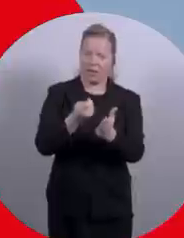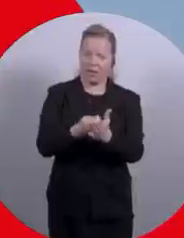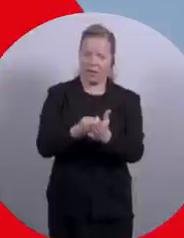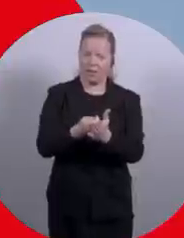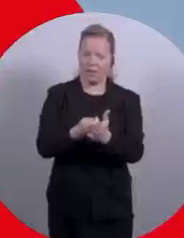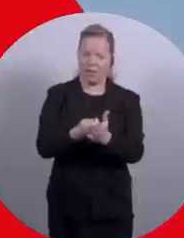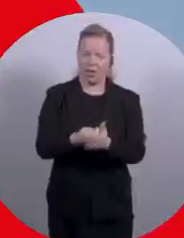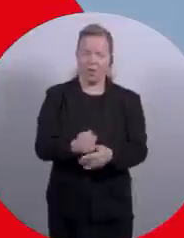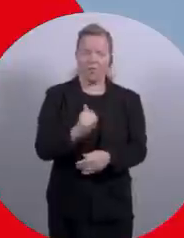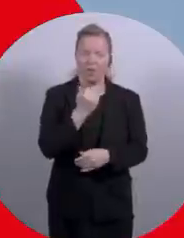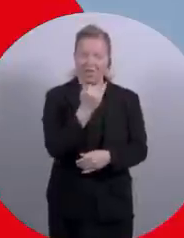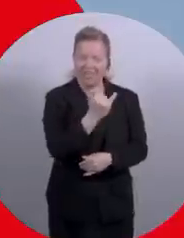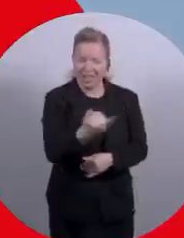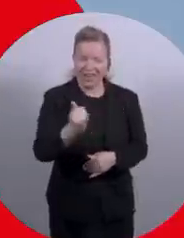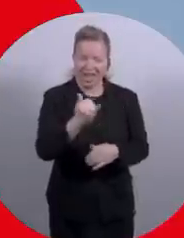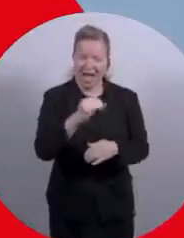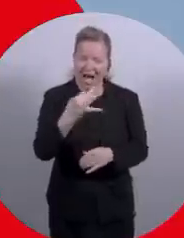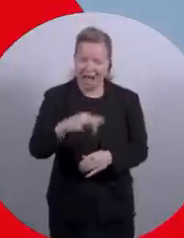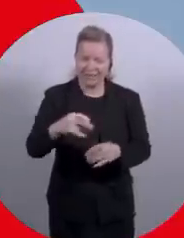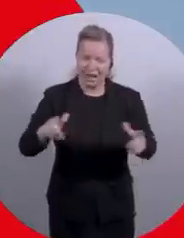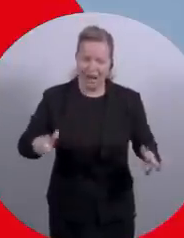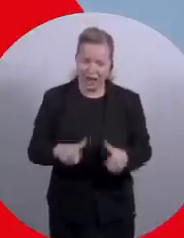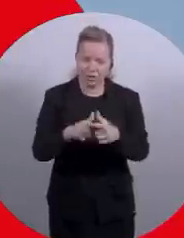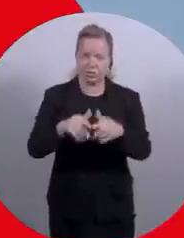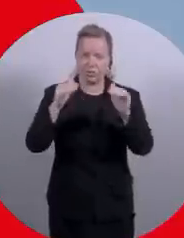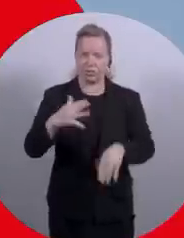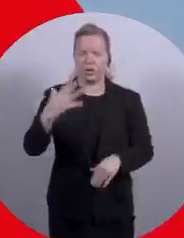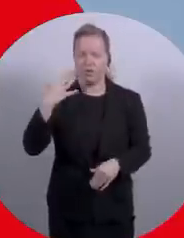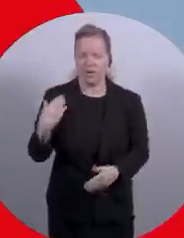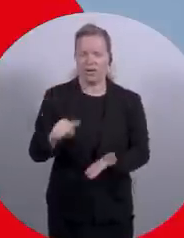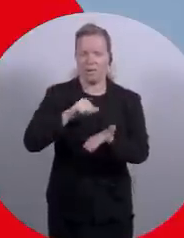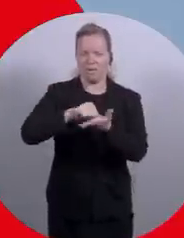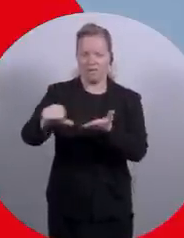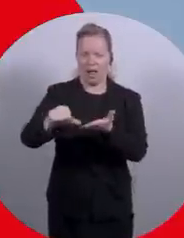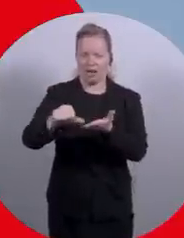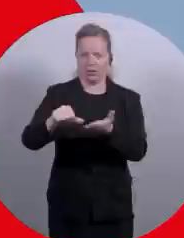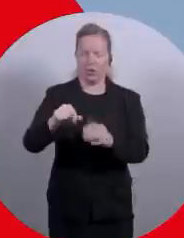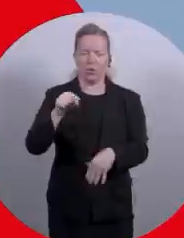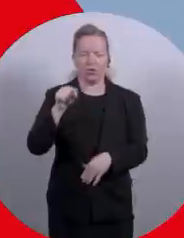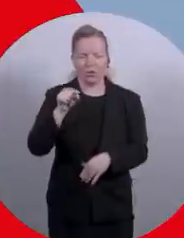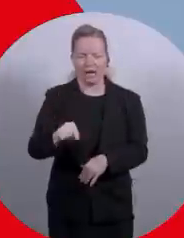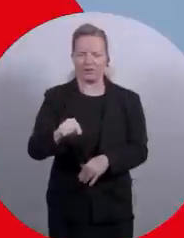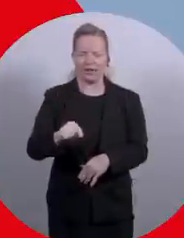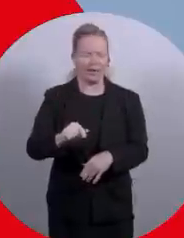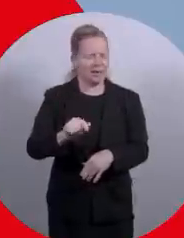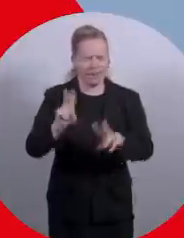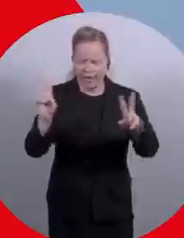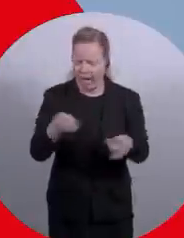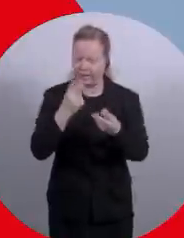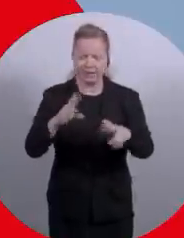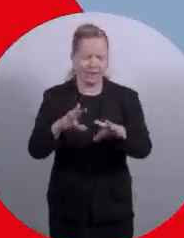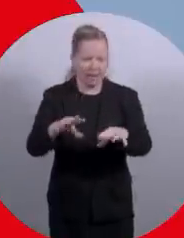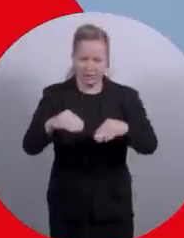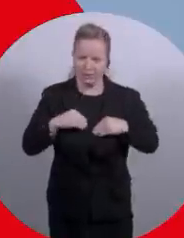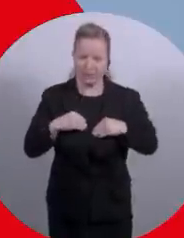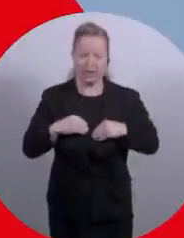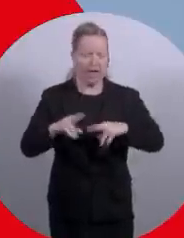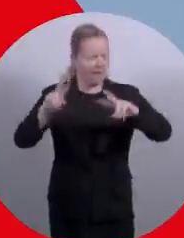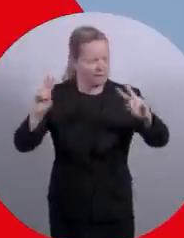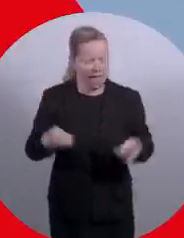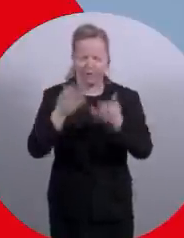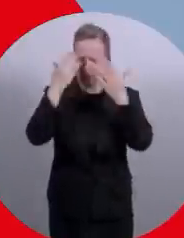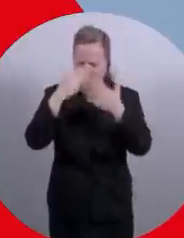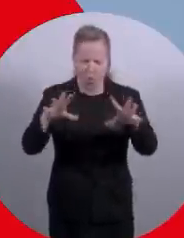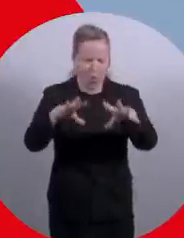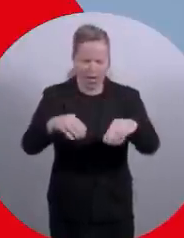für jede einstellleistung wieder bezahlen muss und das ist nicht hinnehmbar das kann nicht toleriert werden